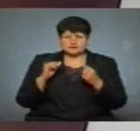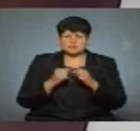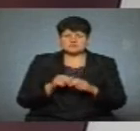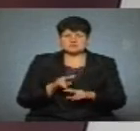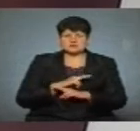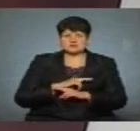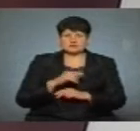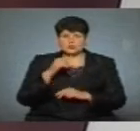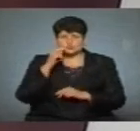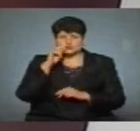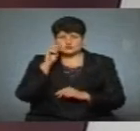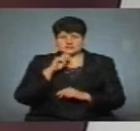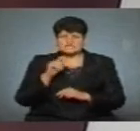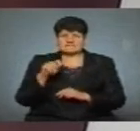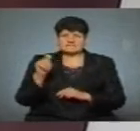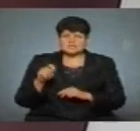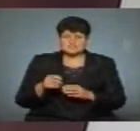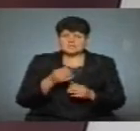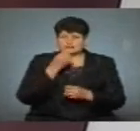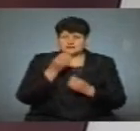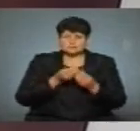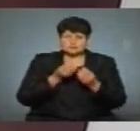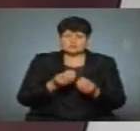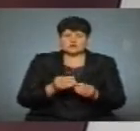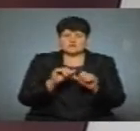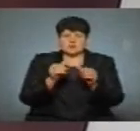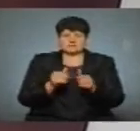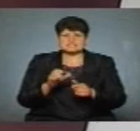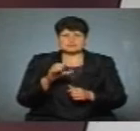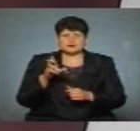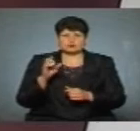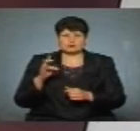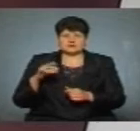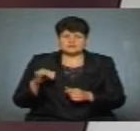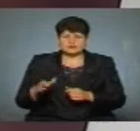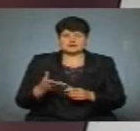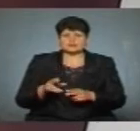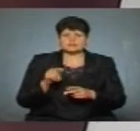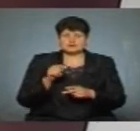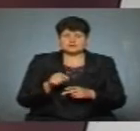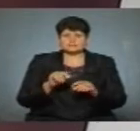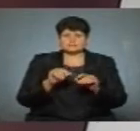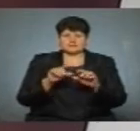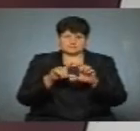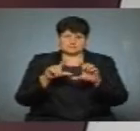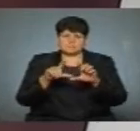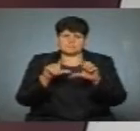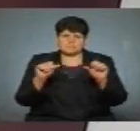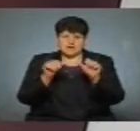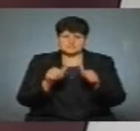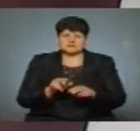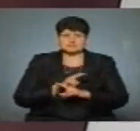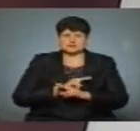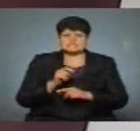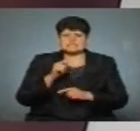загиблих у російсько-українській війні, поклали квіти до пам'ятника Степану Бандері та стели «Загинули за волю України». Захід приурочили